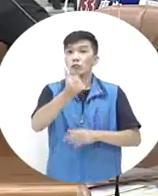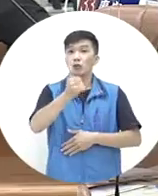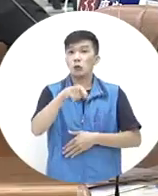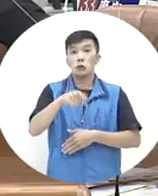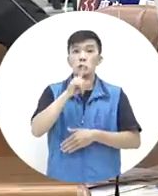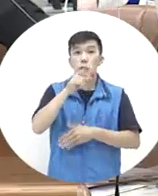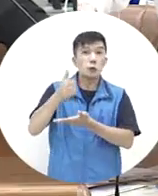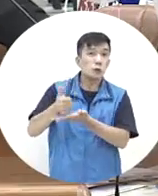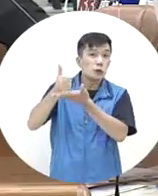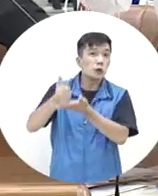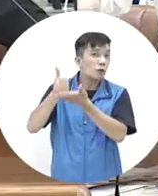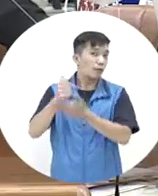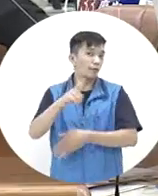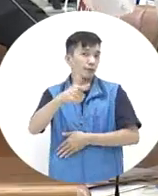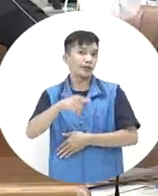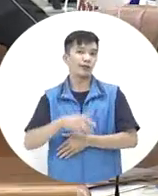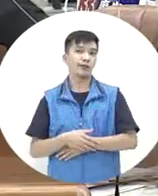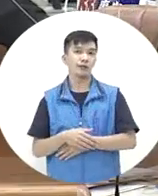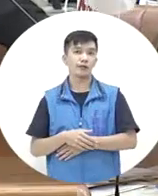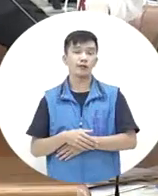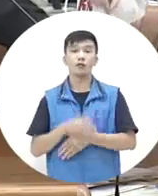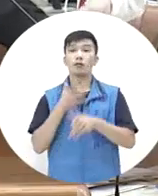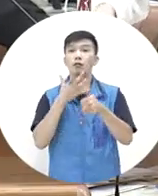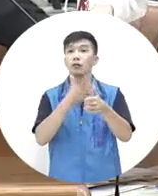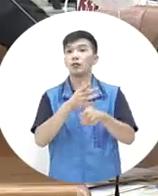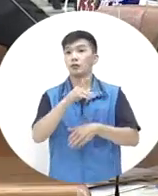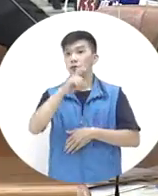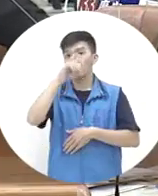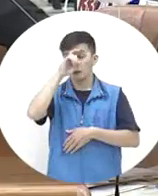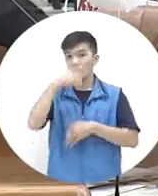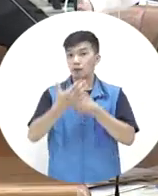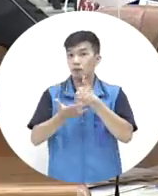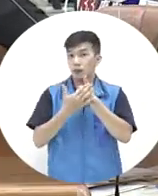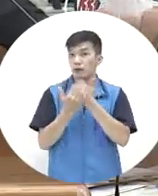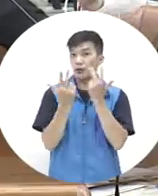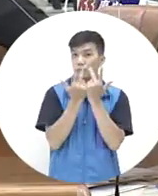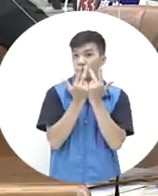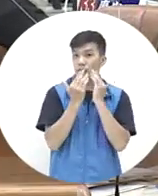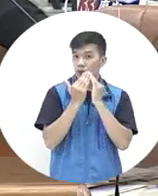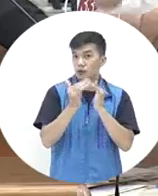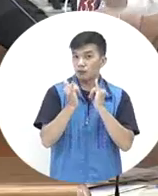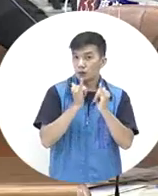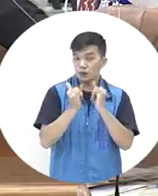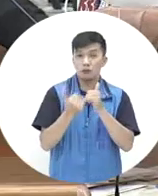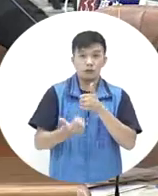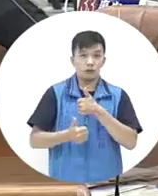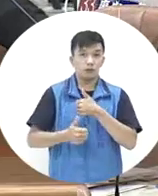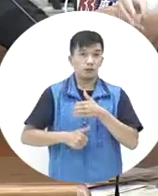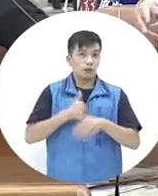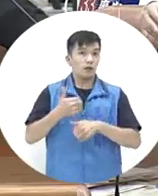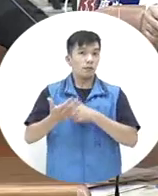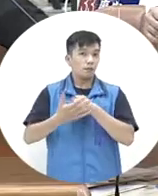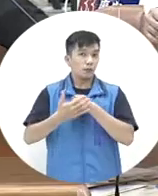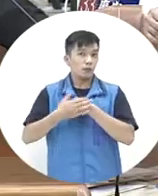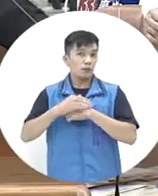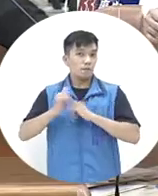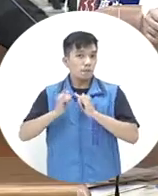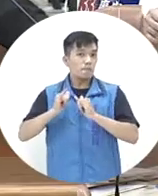样看哦，这个是要看说你站在新北市长的位置你有没有办法捍卫我们新北市人民的这个安